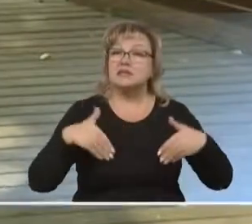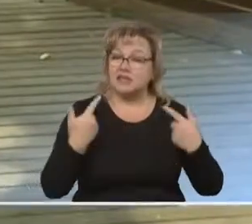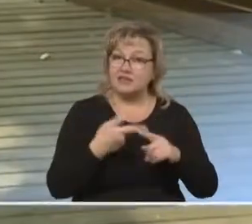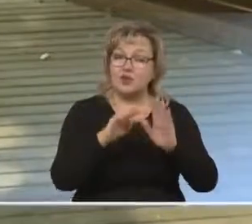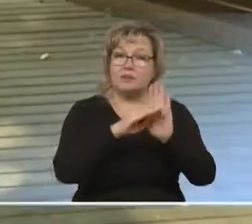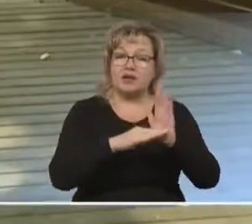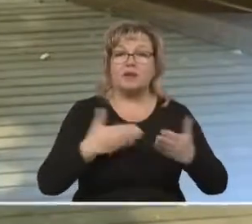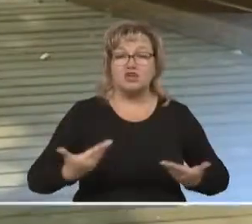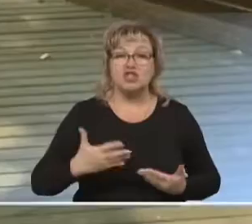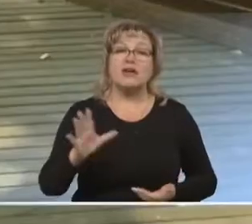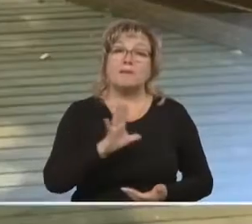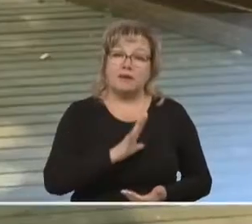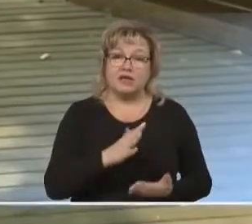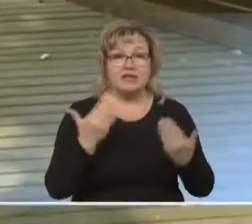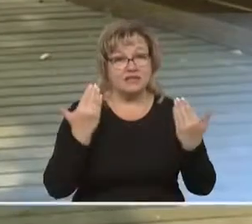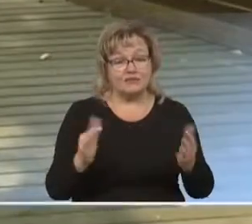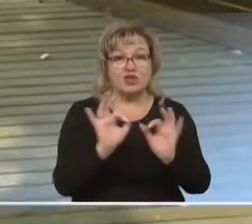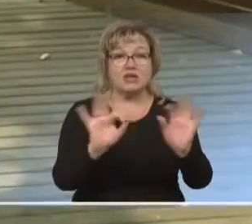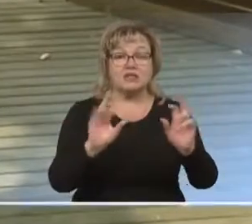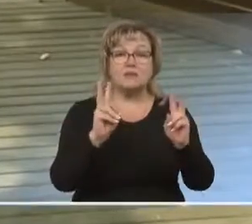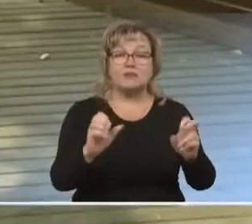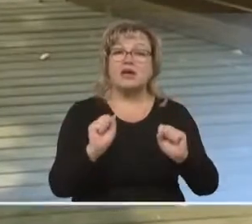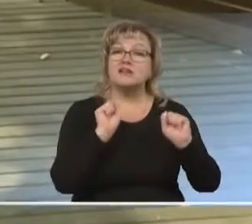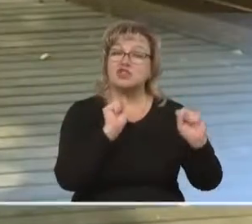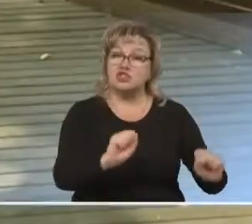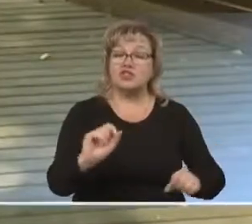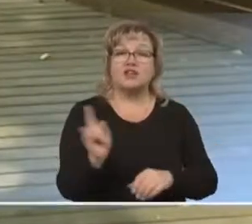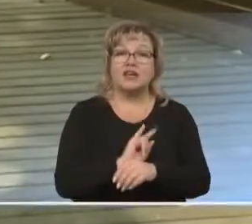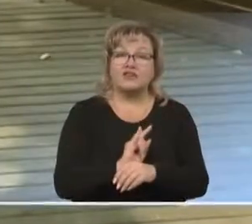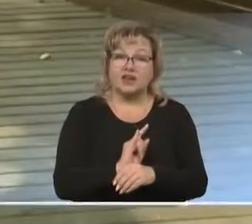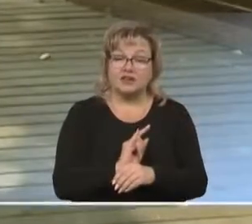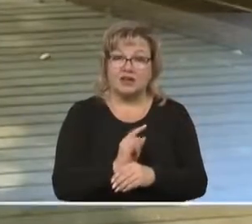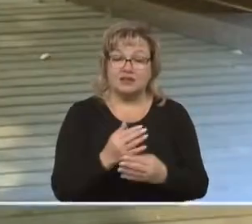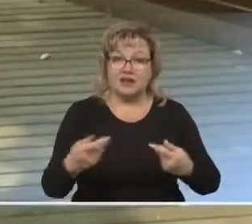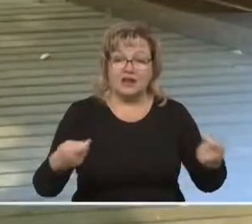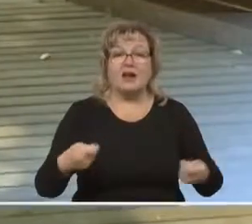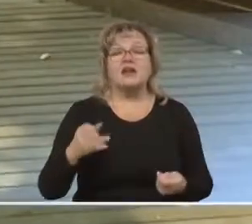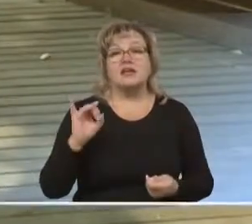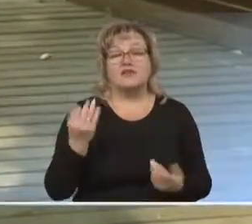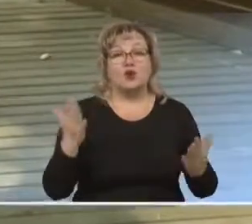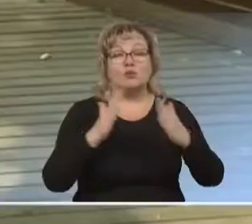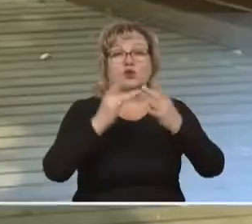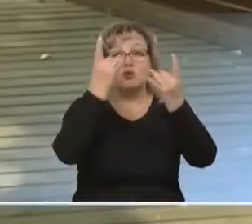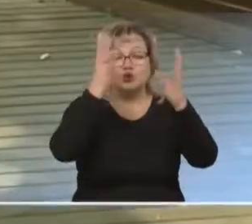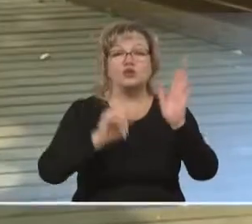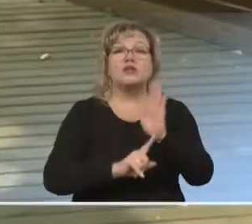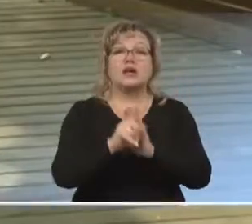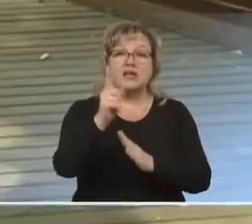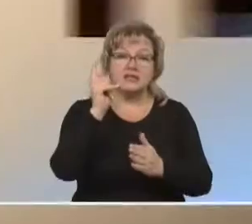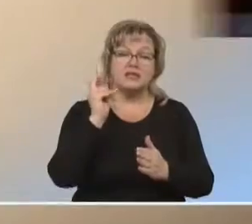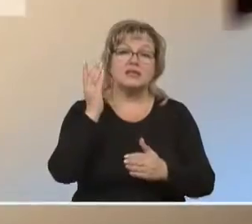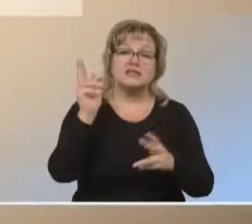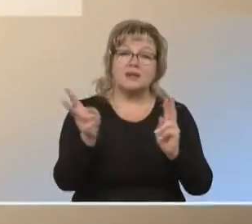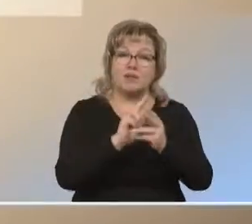это программа «Жили-были». Сегодня расскажем, как защититься от контрафакта и в каком доме культуры наконец-то заменят кровлю.